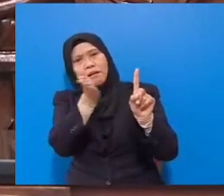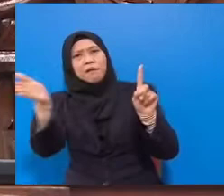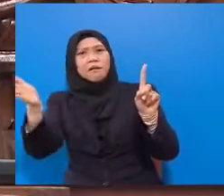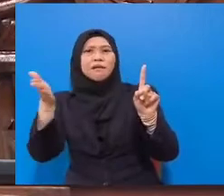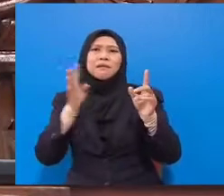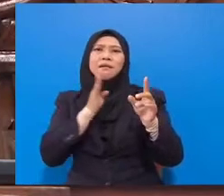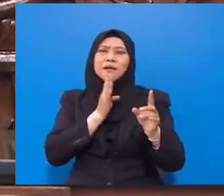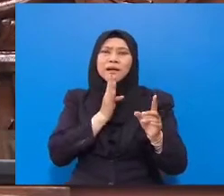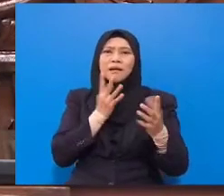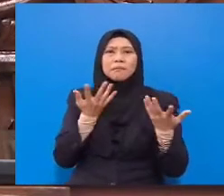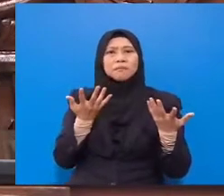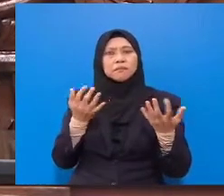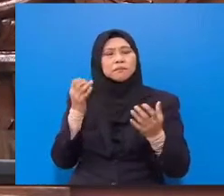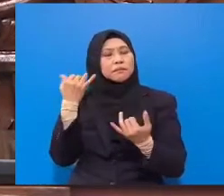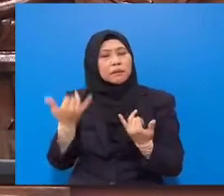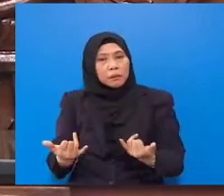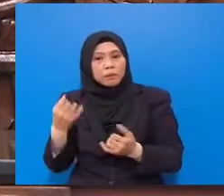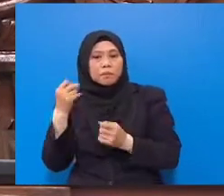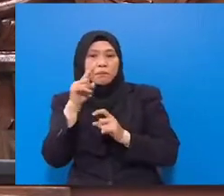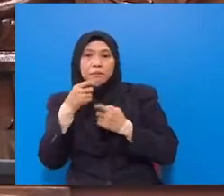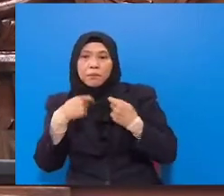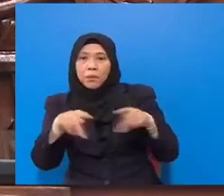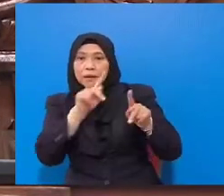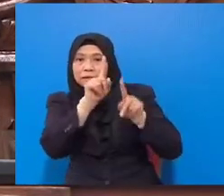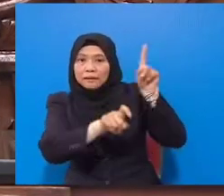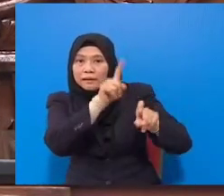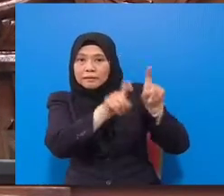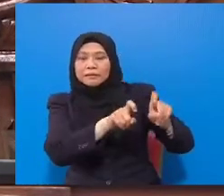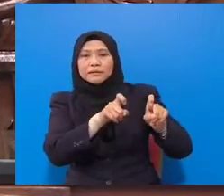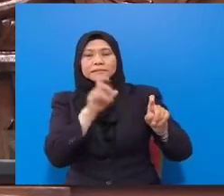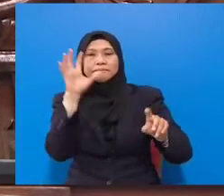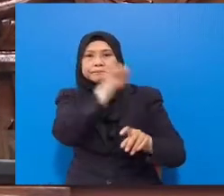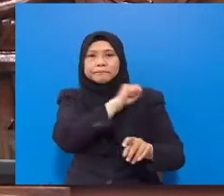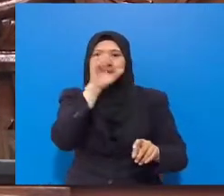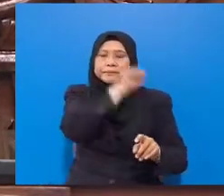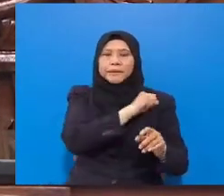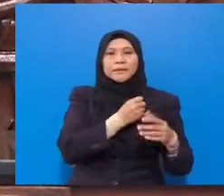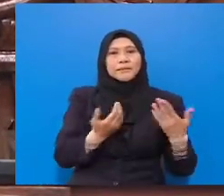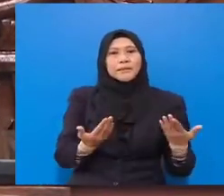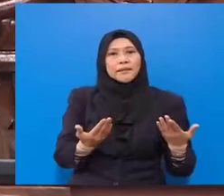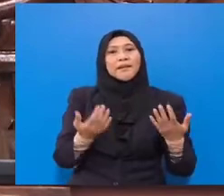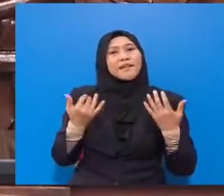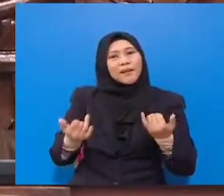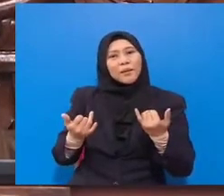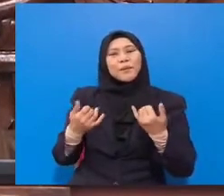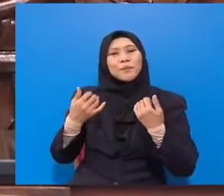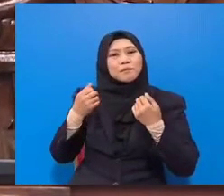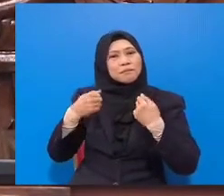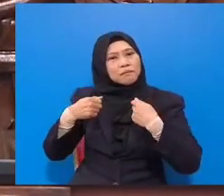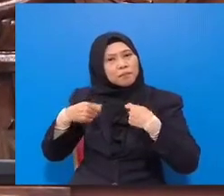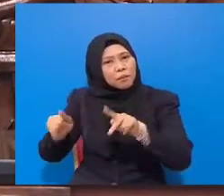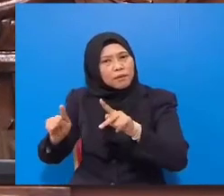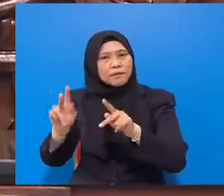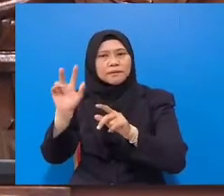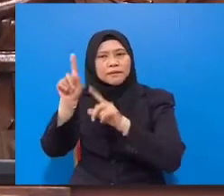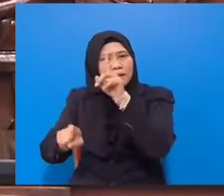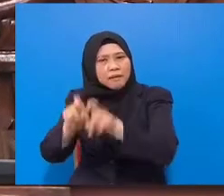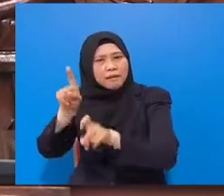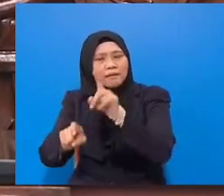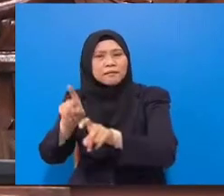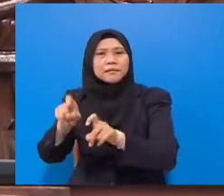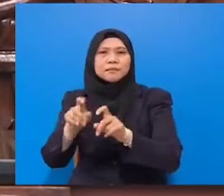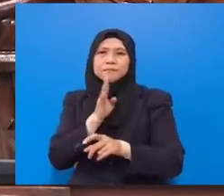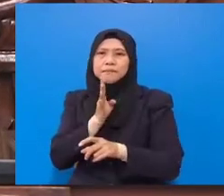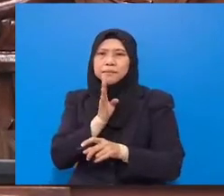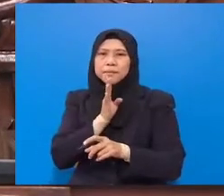peluang nak bertanya kurang saya enak brise banyak Mungkin pertanyaan lisan